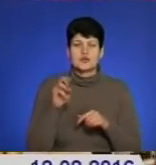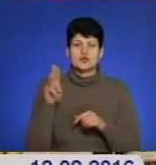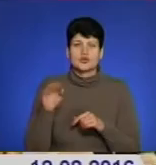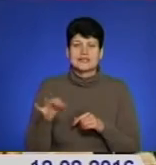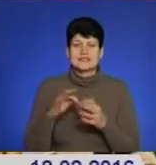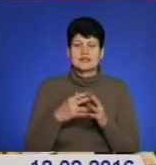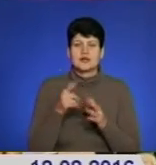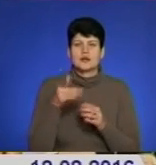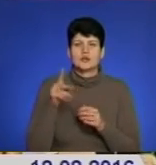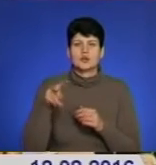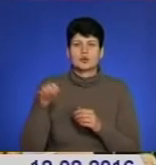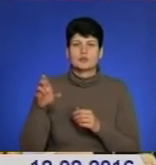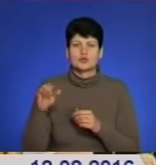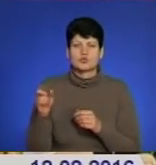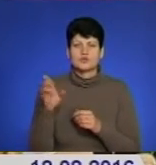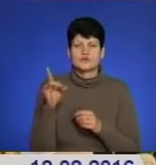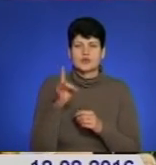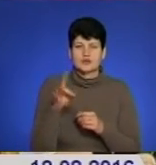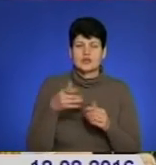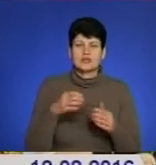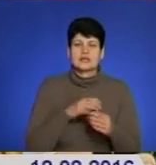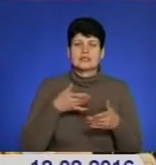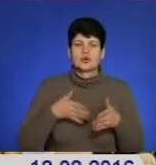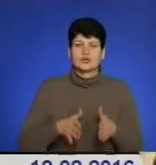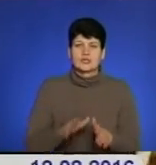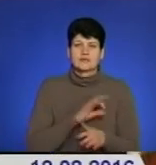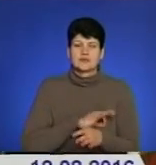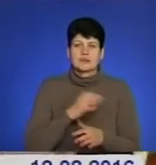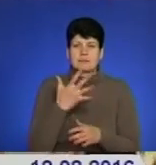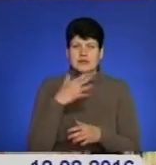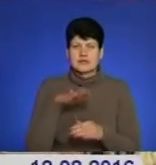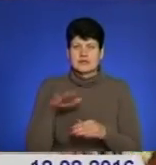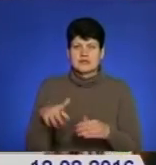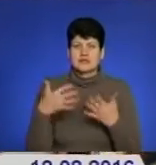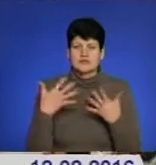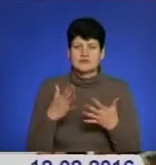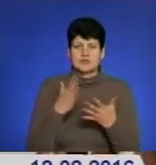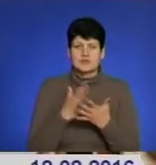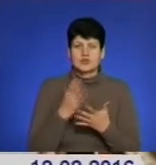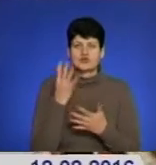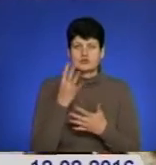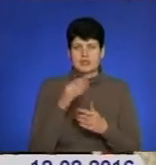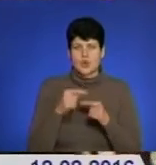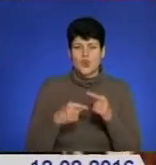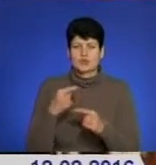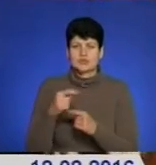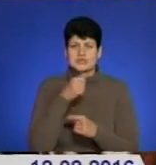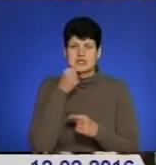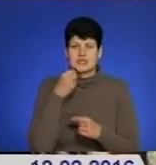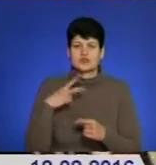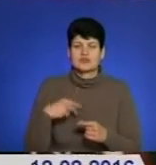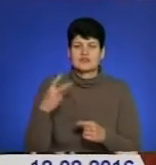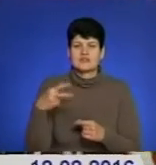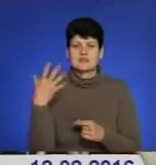села Глибочок Бурчівського району народила і виховала 5 дітей, які подарували їй уже 4 онуки. Найстаршій дочці